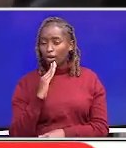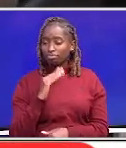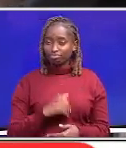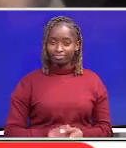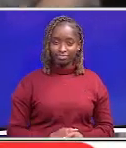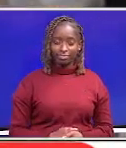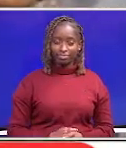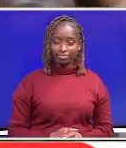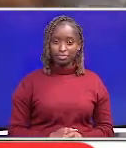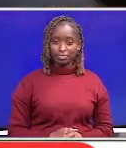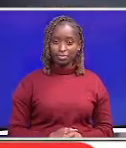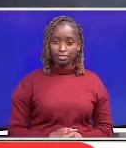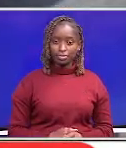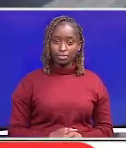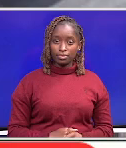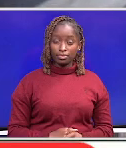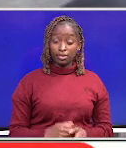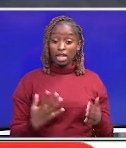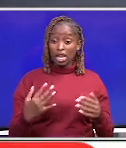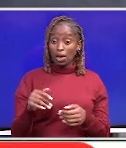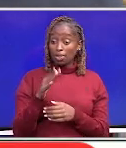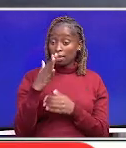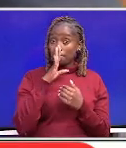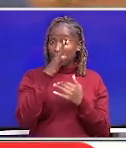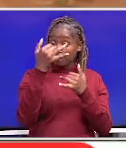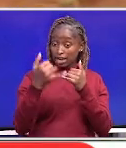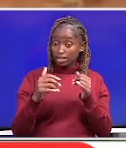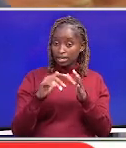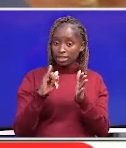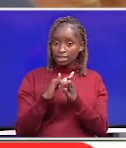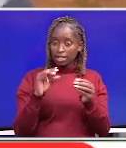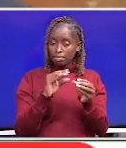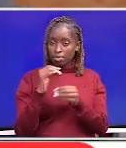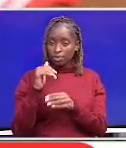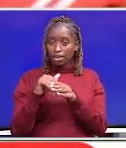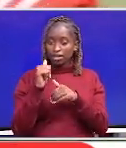Baka Nanachi na Baki Nyikiwa wakiwa wa mwisho kwenye mzunguko huo mwaka